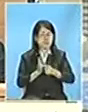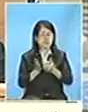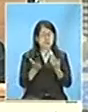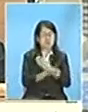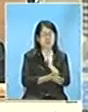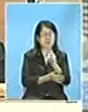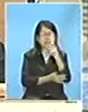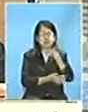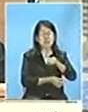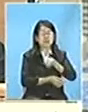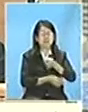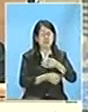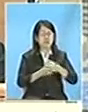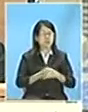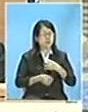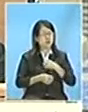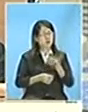าท่าน